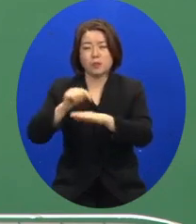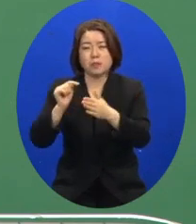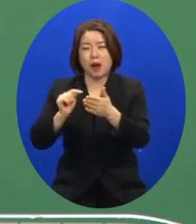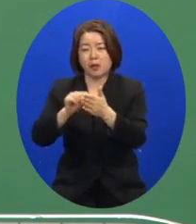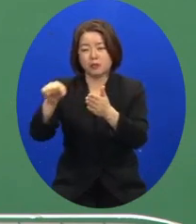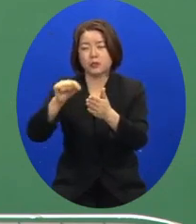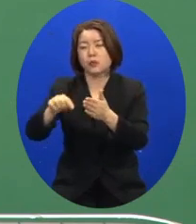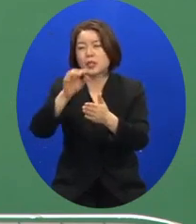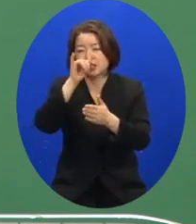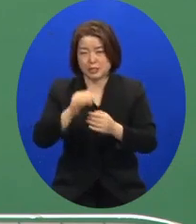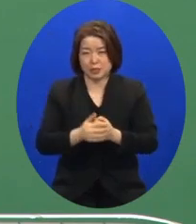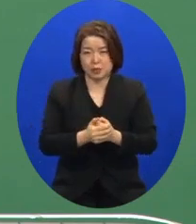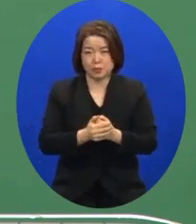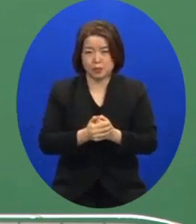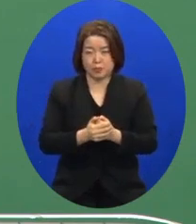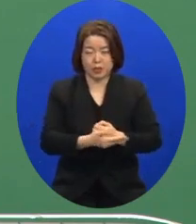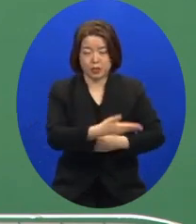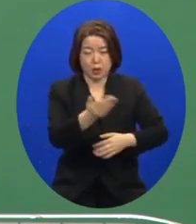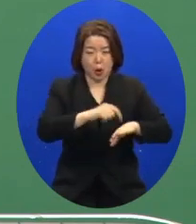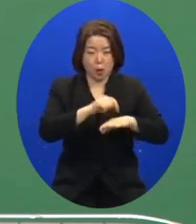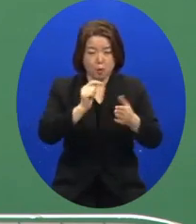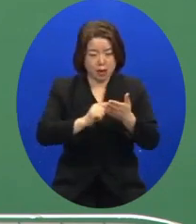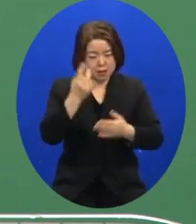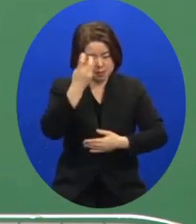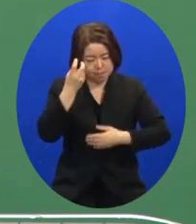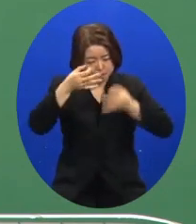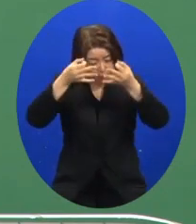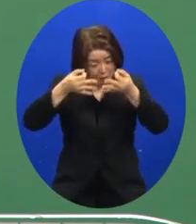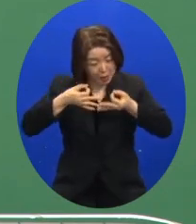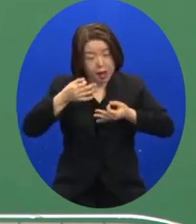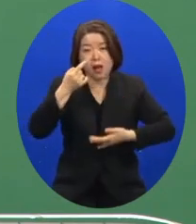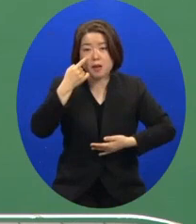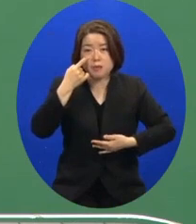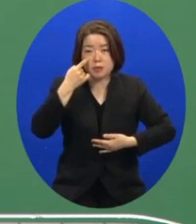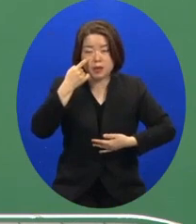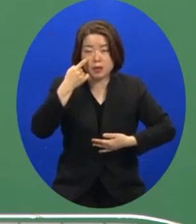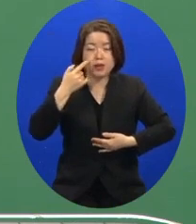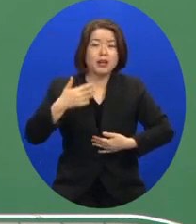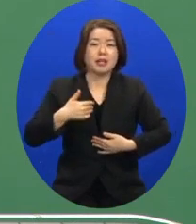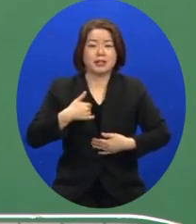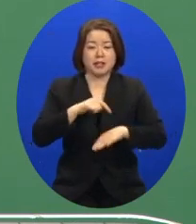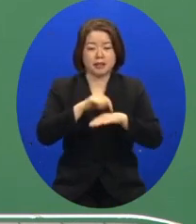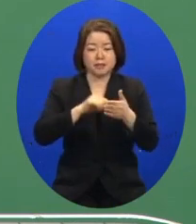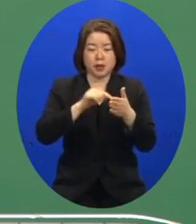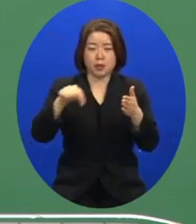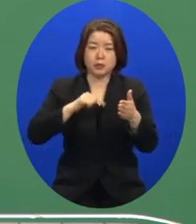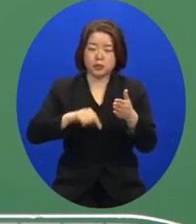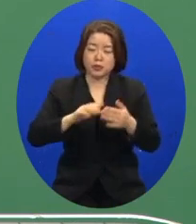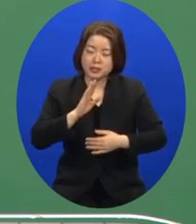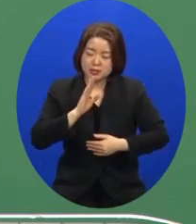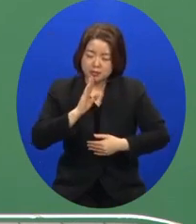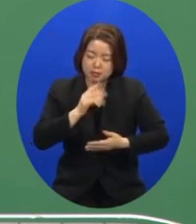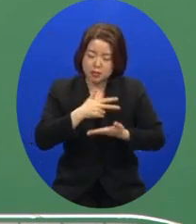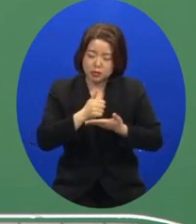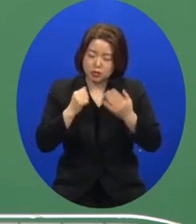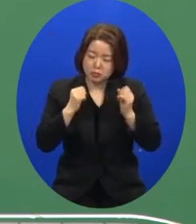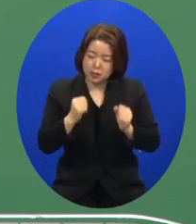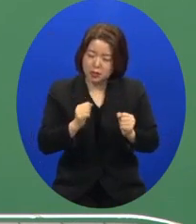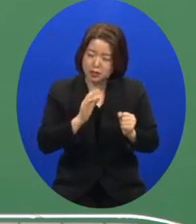성탄절에 여러분의 마음을 살펴보셔야 돼요. 내 마음에 정말 주님이 거하시는 건가? 나는 예수님의